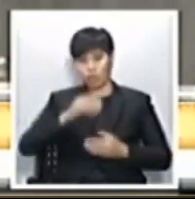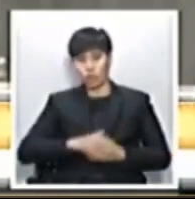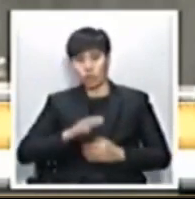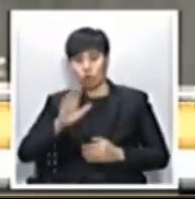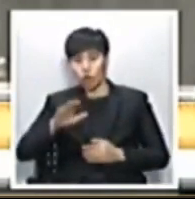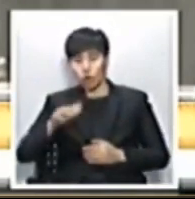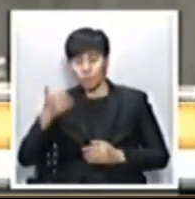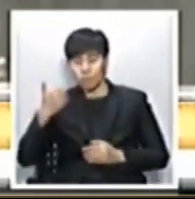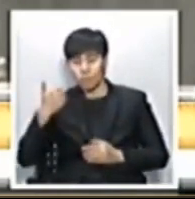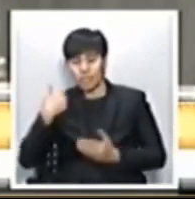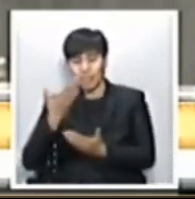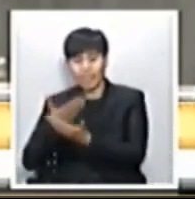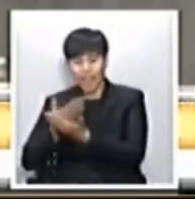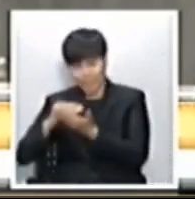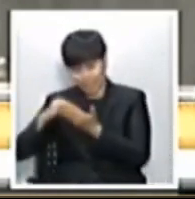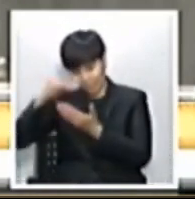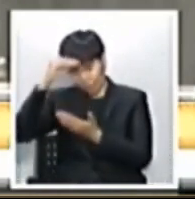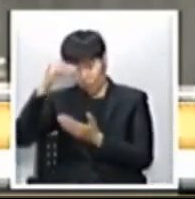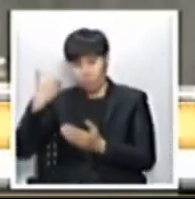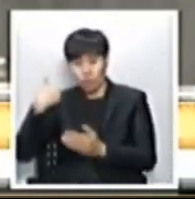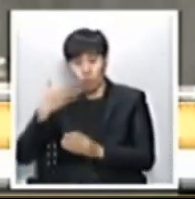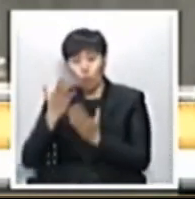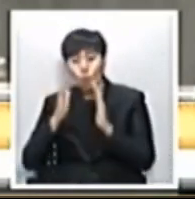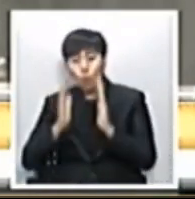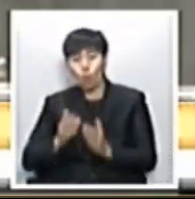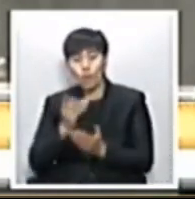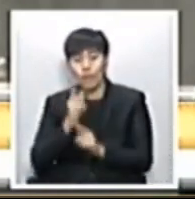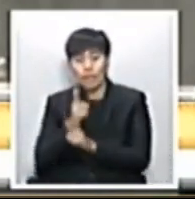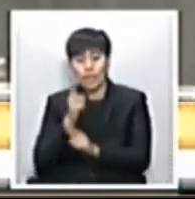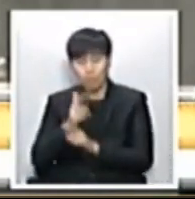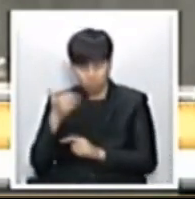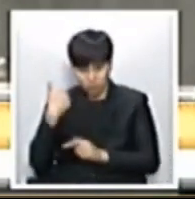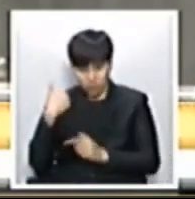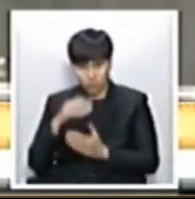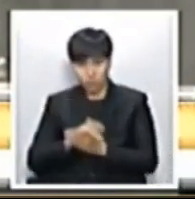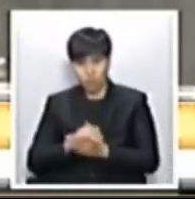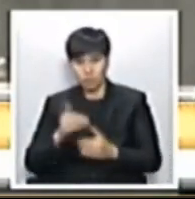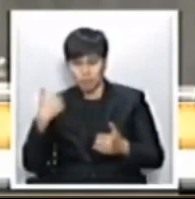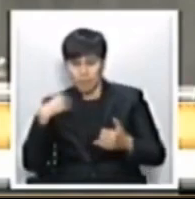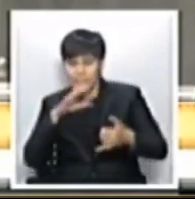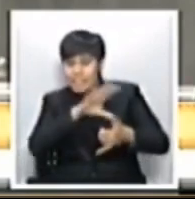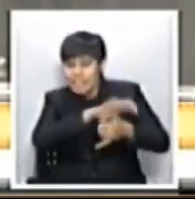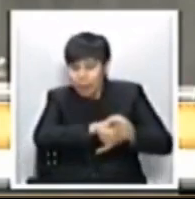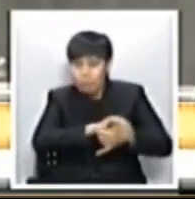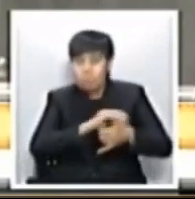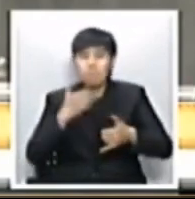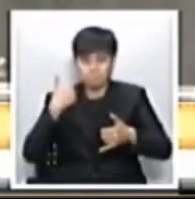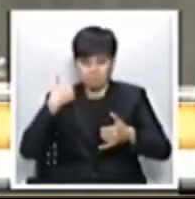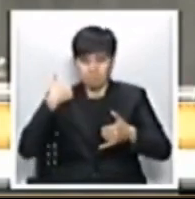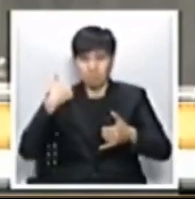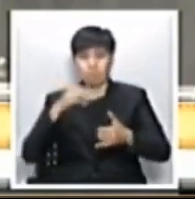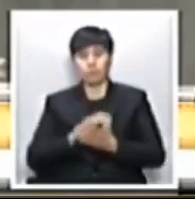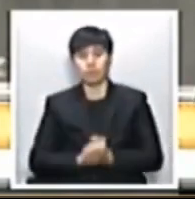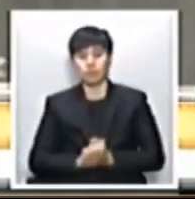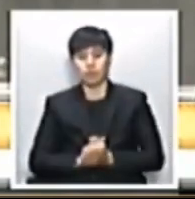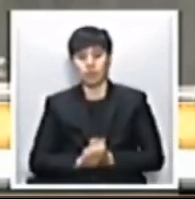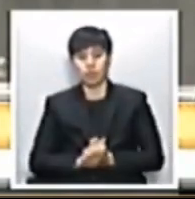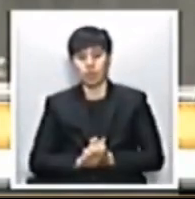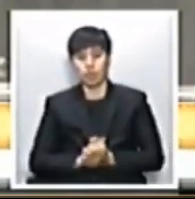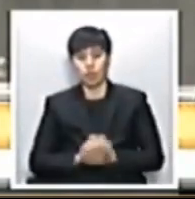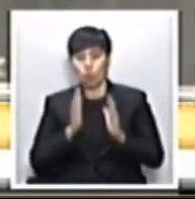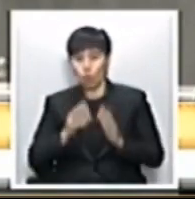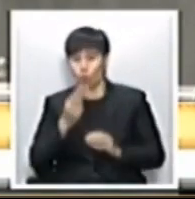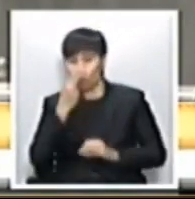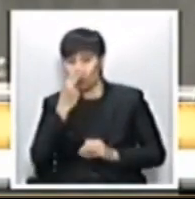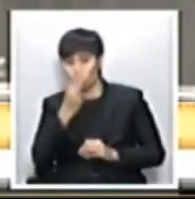มีค่าเทอมไหมมีคนเลี้ยงหรือเปล่ามีการแตะเนื้อต้องตัวกันอย่างจงใจแล้วก็คนที่ดู